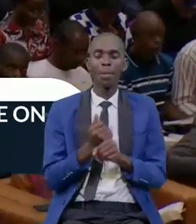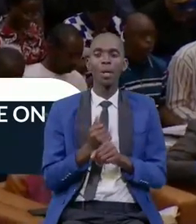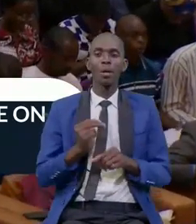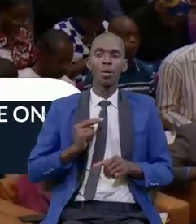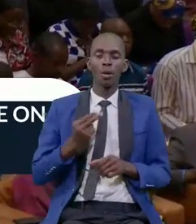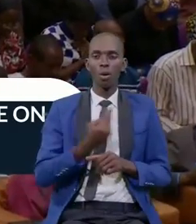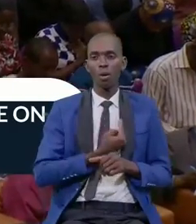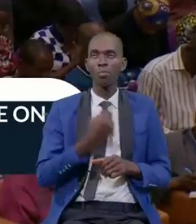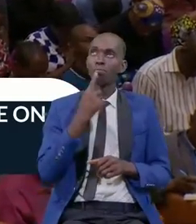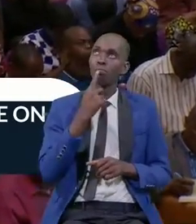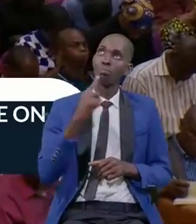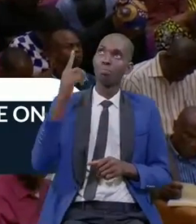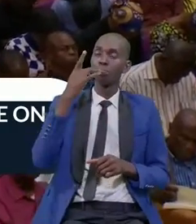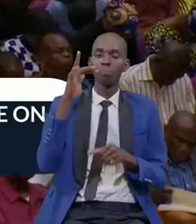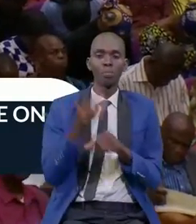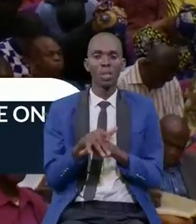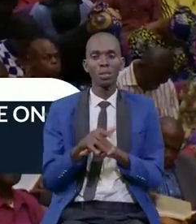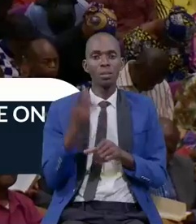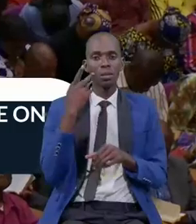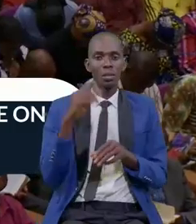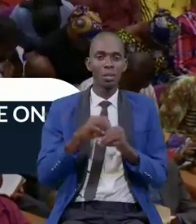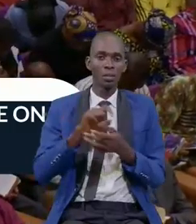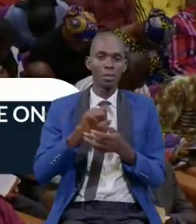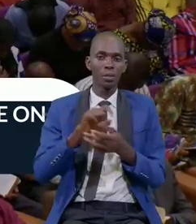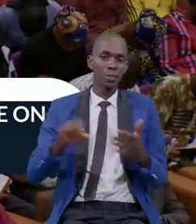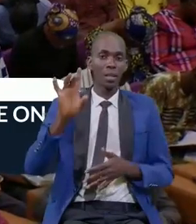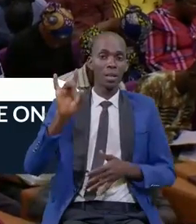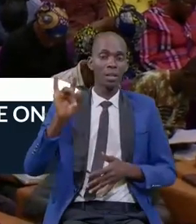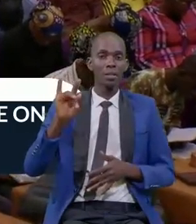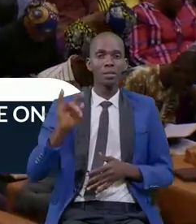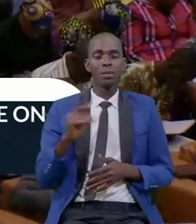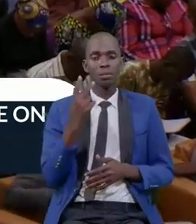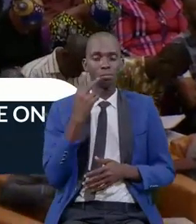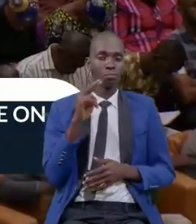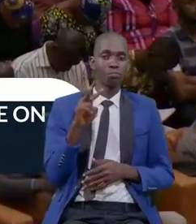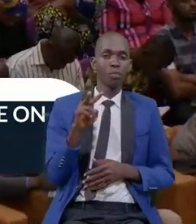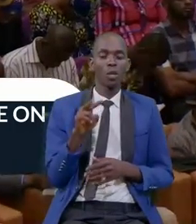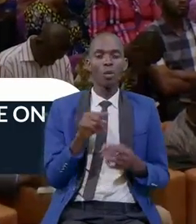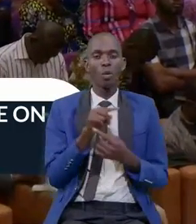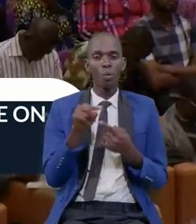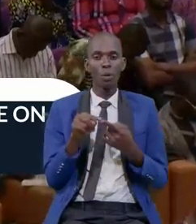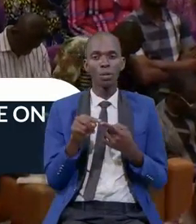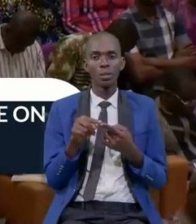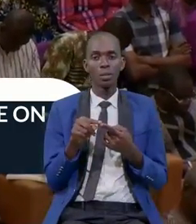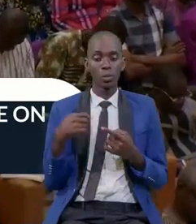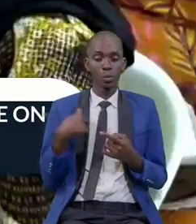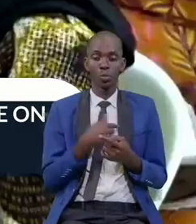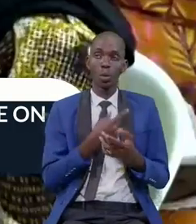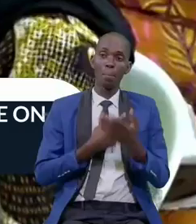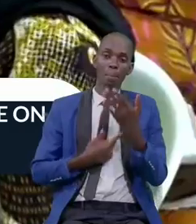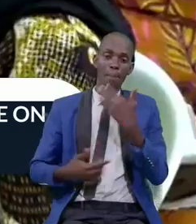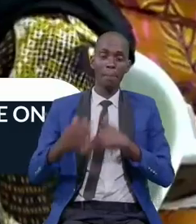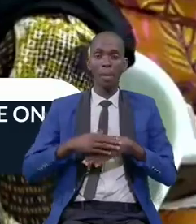que tu nous as fait faire. 18. À notre entrée dans le